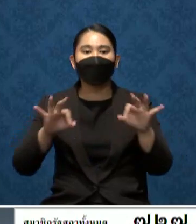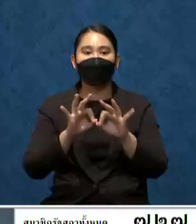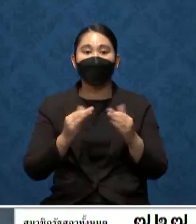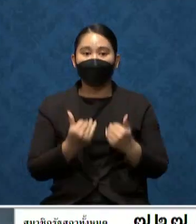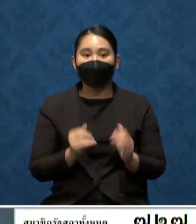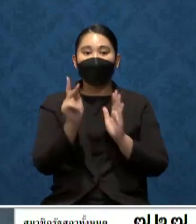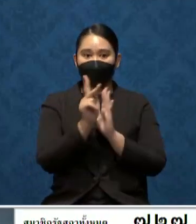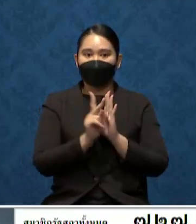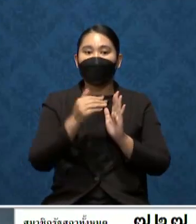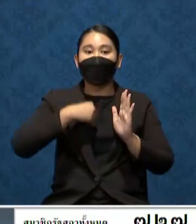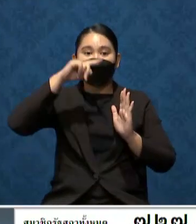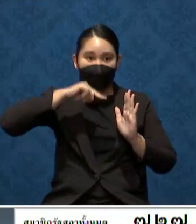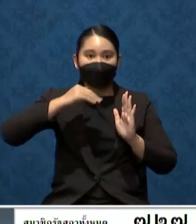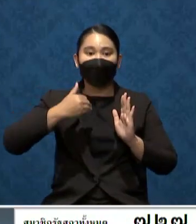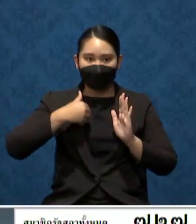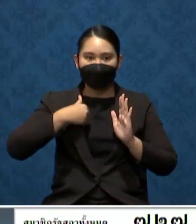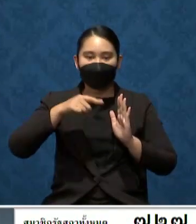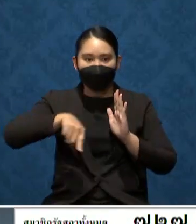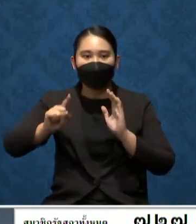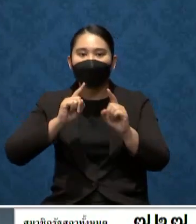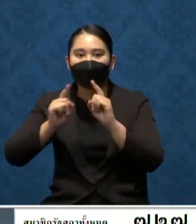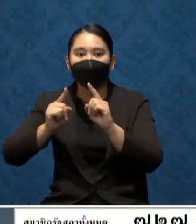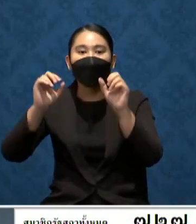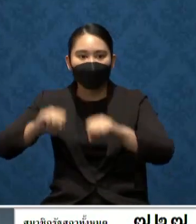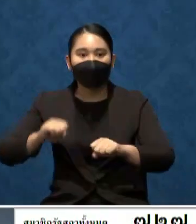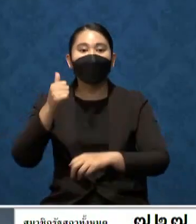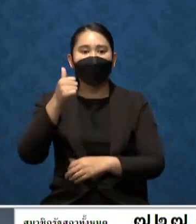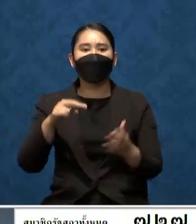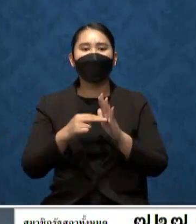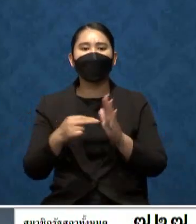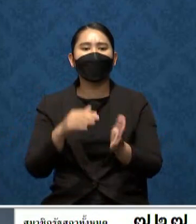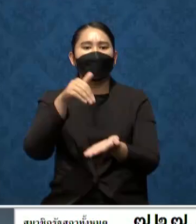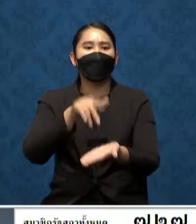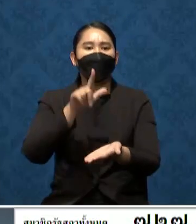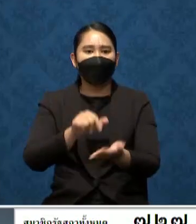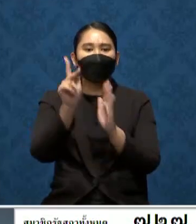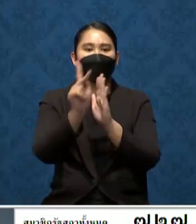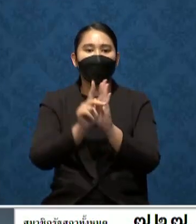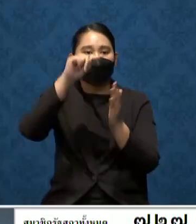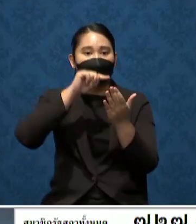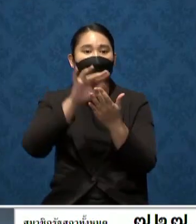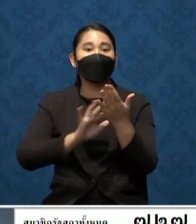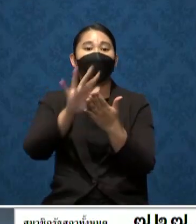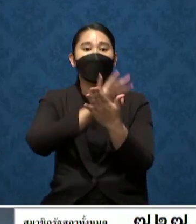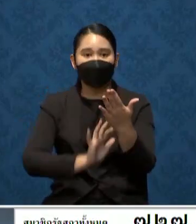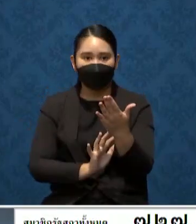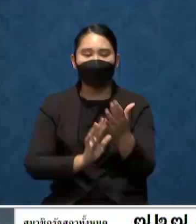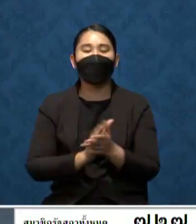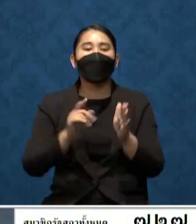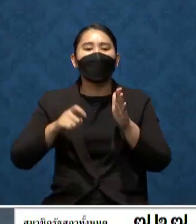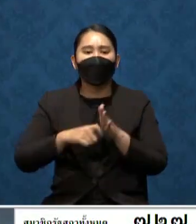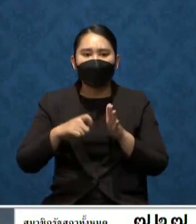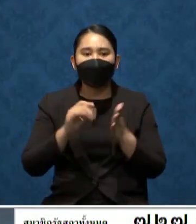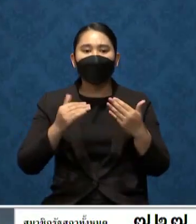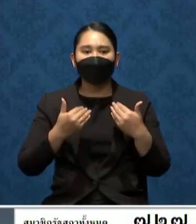ศรองรับฉะนั้นสิ่งที่เรายึดถือนี่คือกฎหมายภายในประเทศอันนี้ก็เป็นเหตุว่าทำ